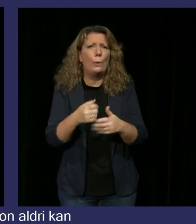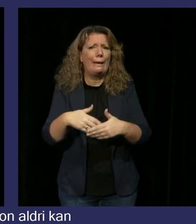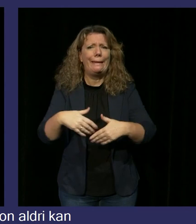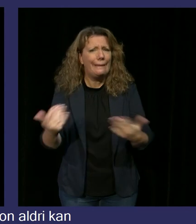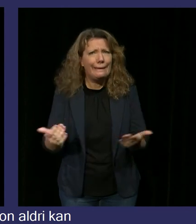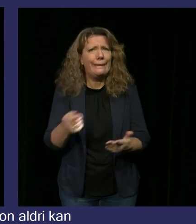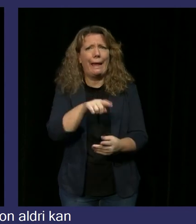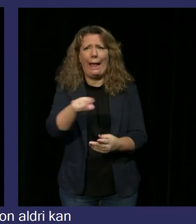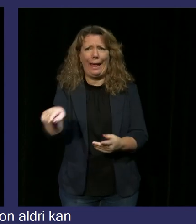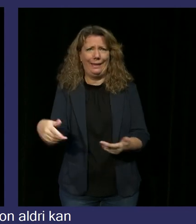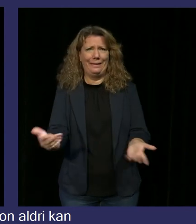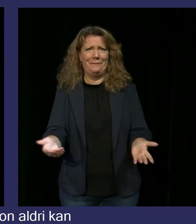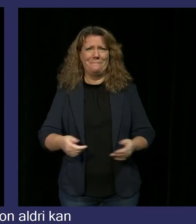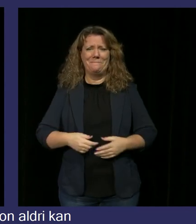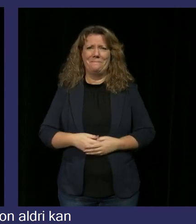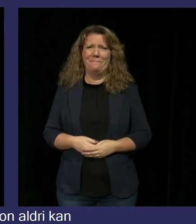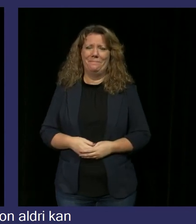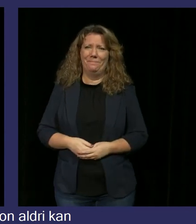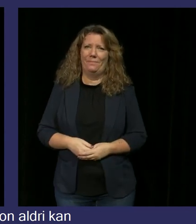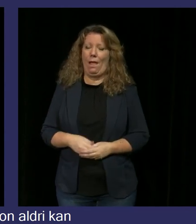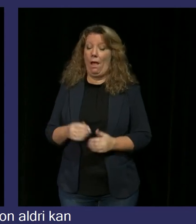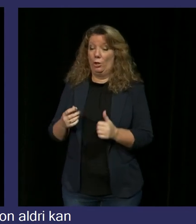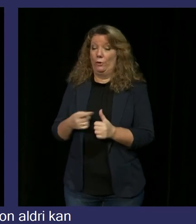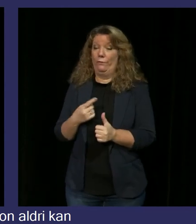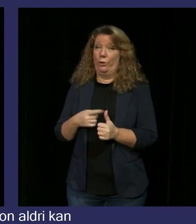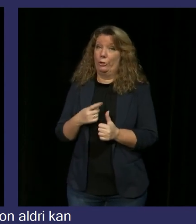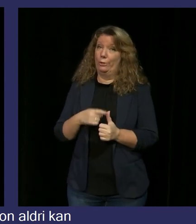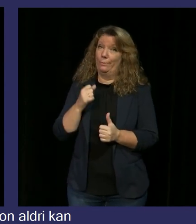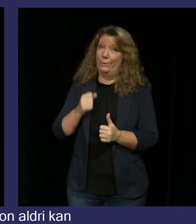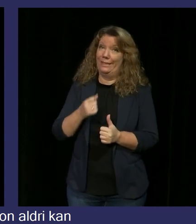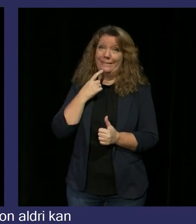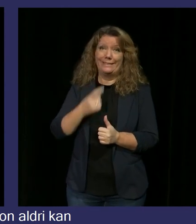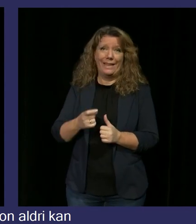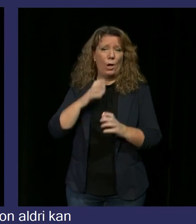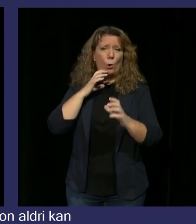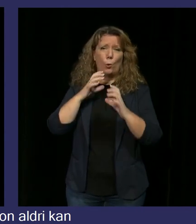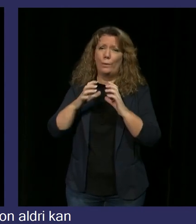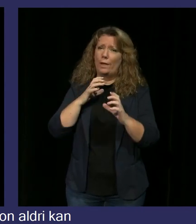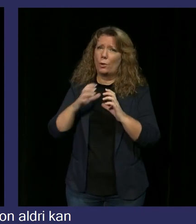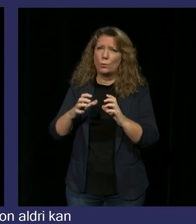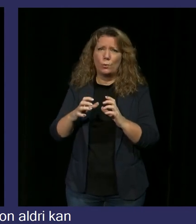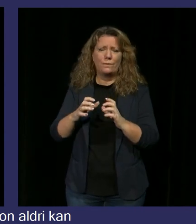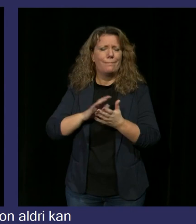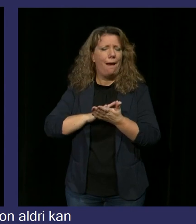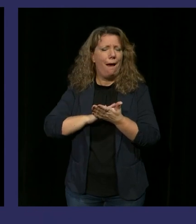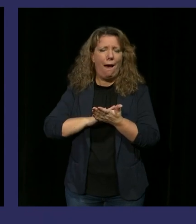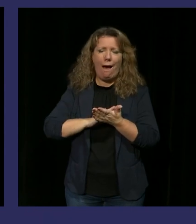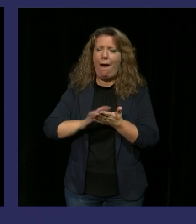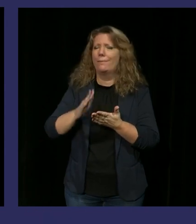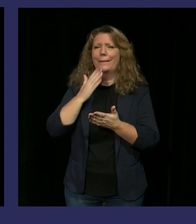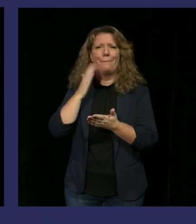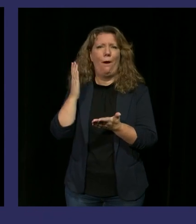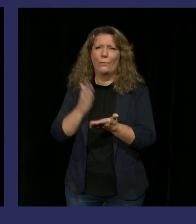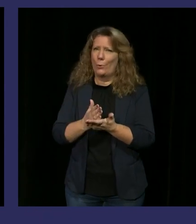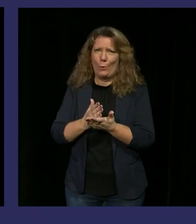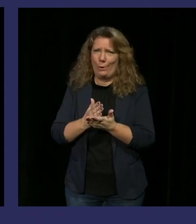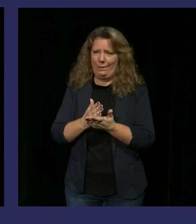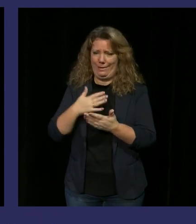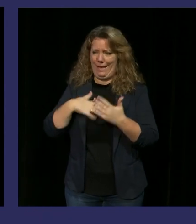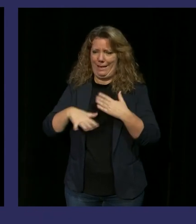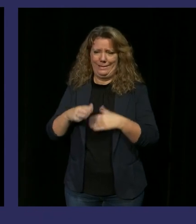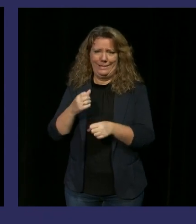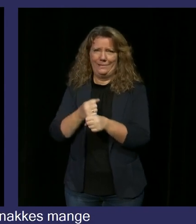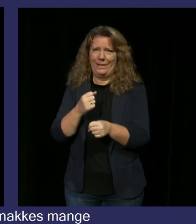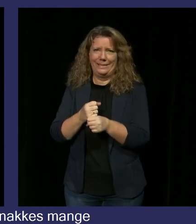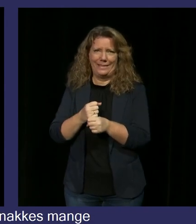Nei, la meg først si at kommunikasjon kan aldri bli bra nok I helsetjenesten. Mellom behandler og pasient og system kan aldri bli